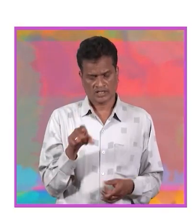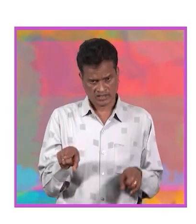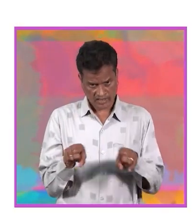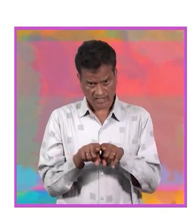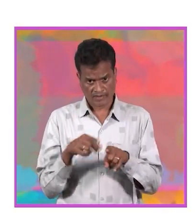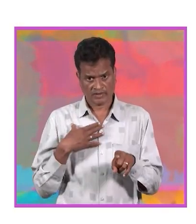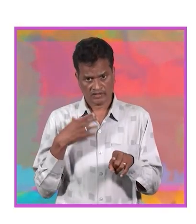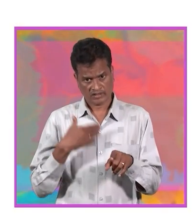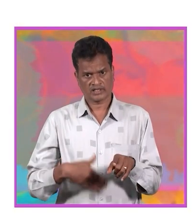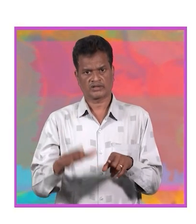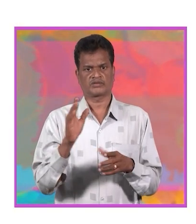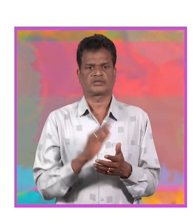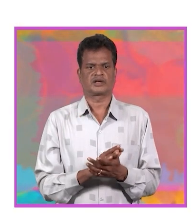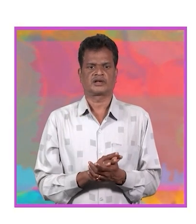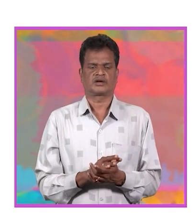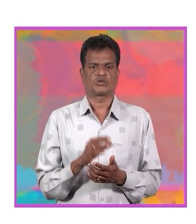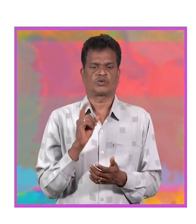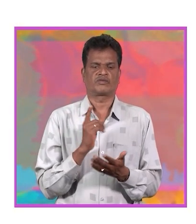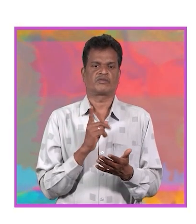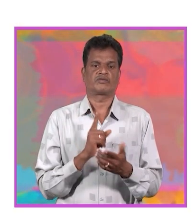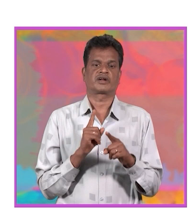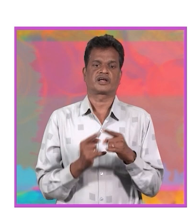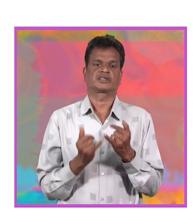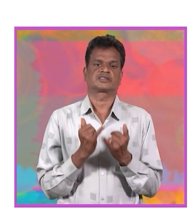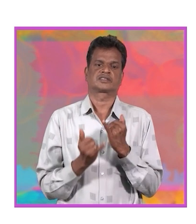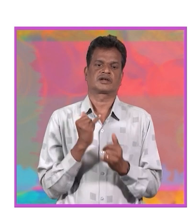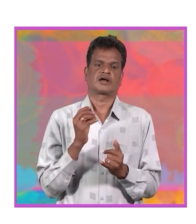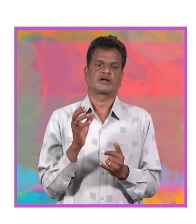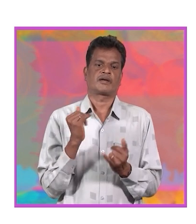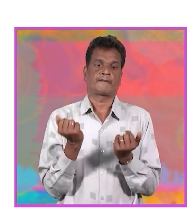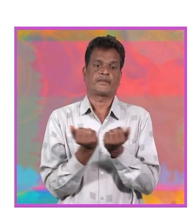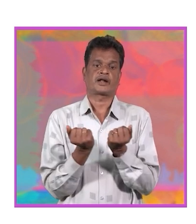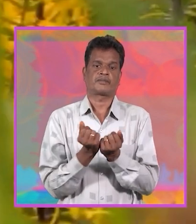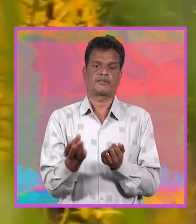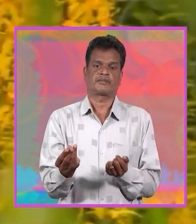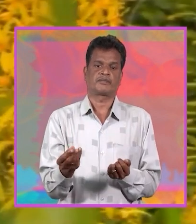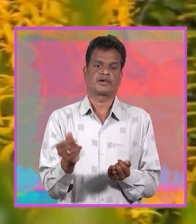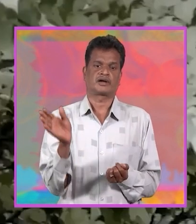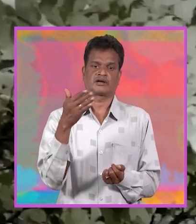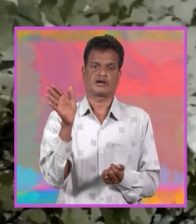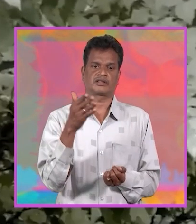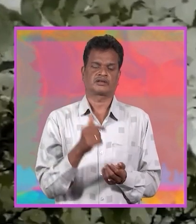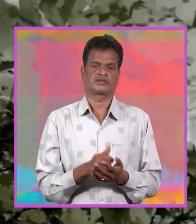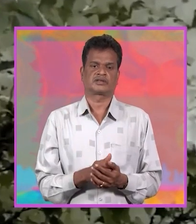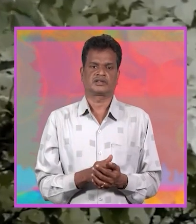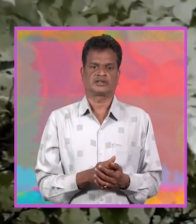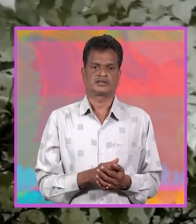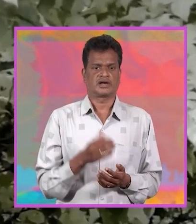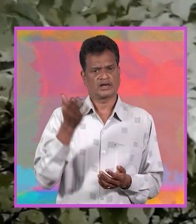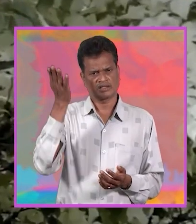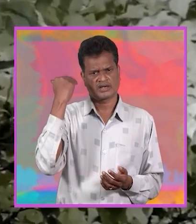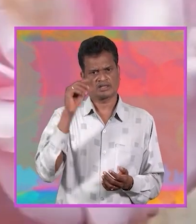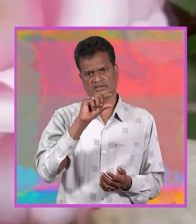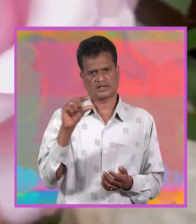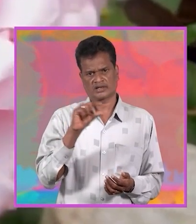அழைக்கிறோம். உதாரணத்துக்காக மரம், மண், காற்று, இதெல்லாம் அவங்க அந்த காலத்தில் வச்ச பேர்.